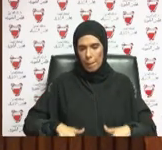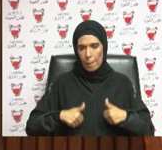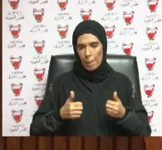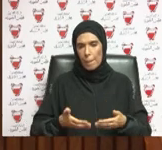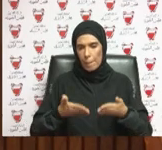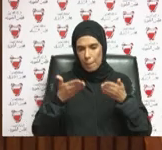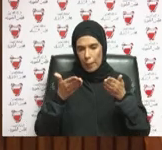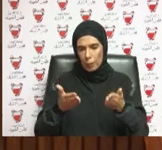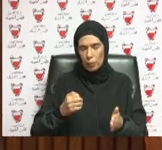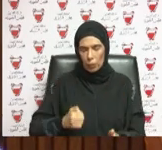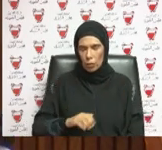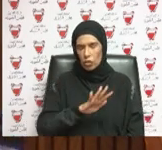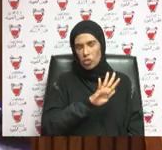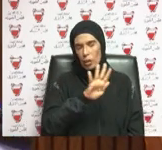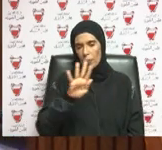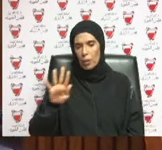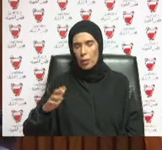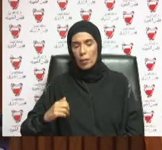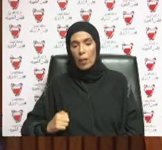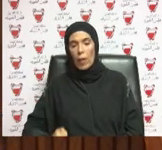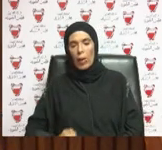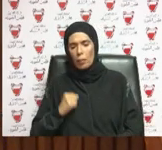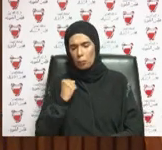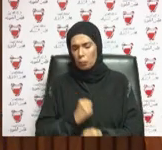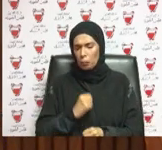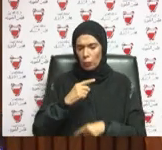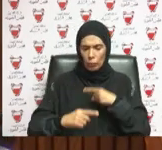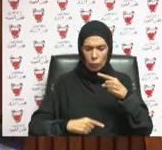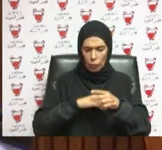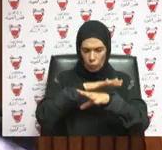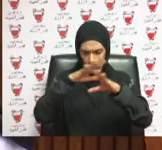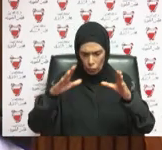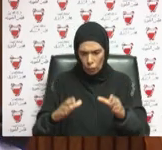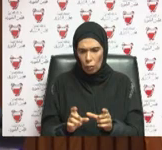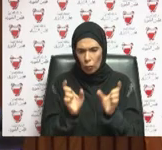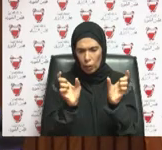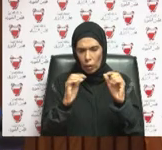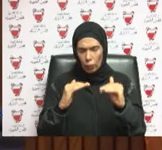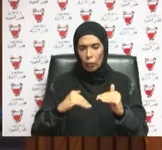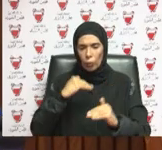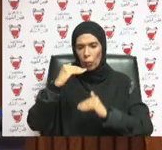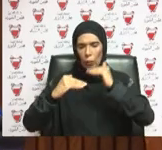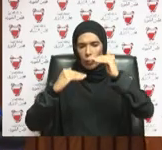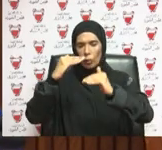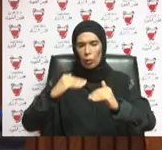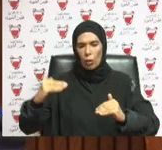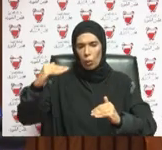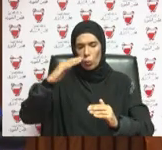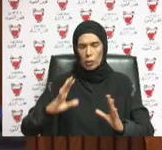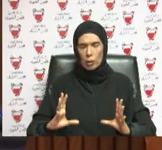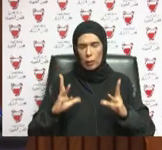البحرين وشعبها الوفي، وسعى جاهدا للحفاظ على أمتها واستقرارها وتطورها وتقدمها